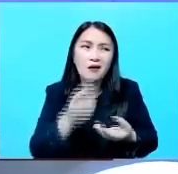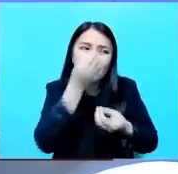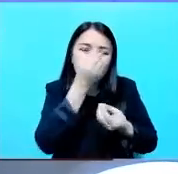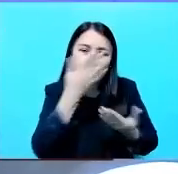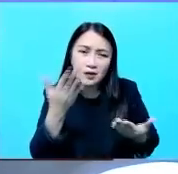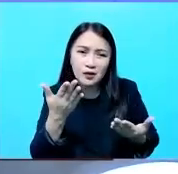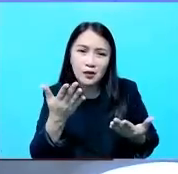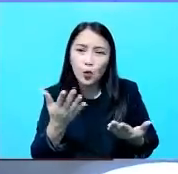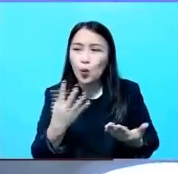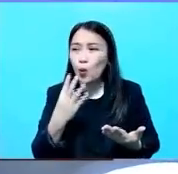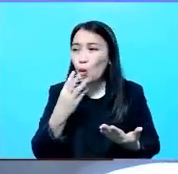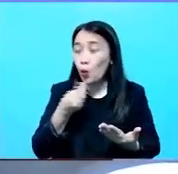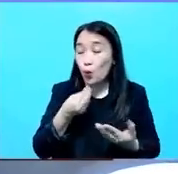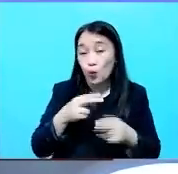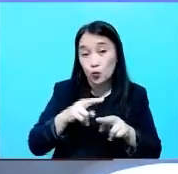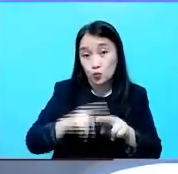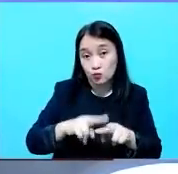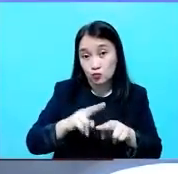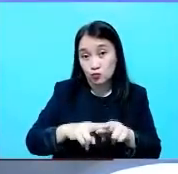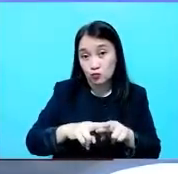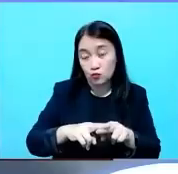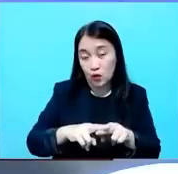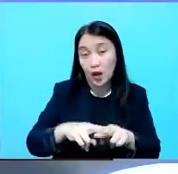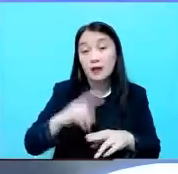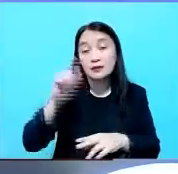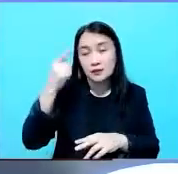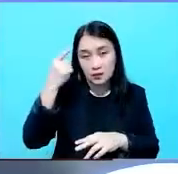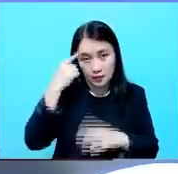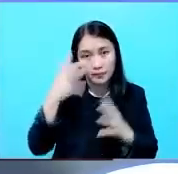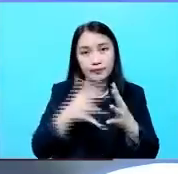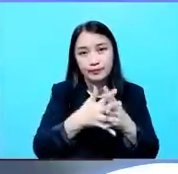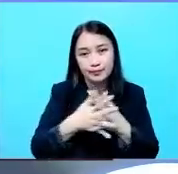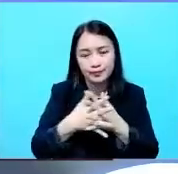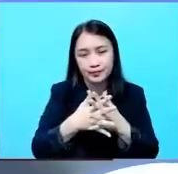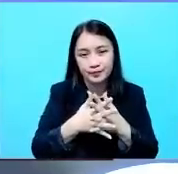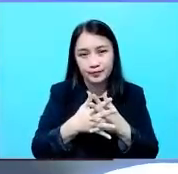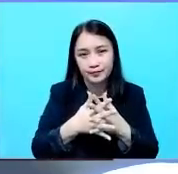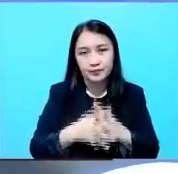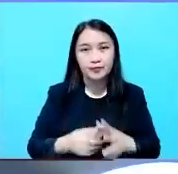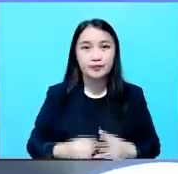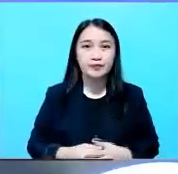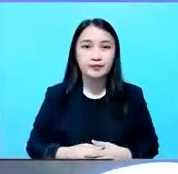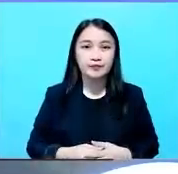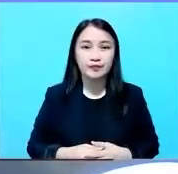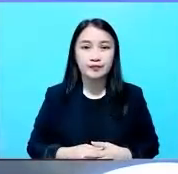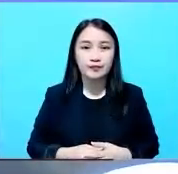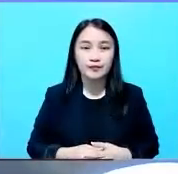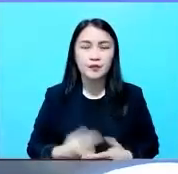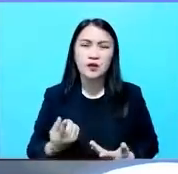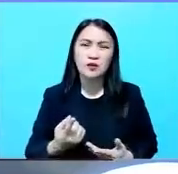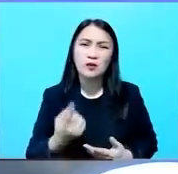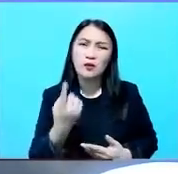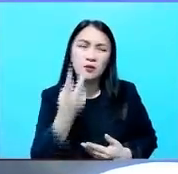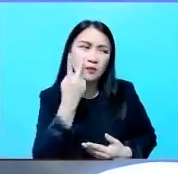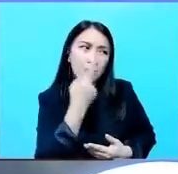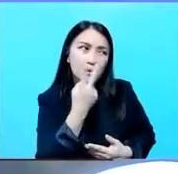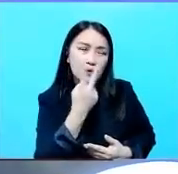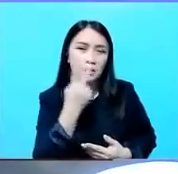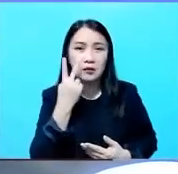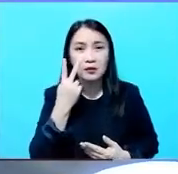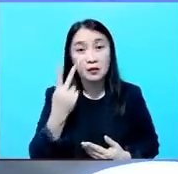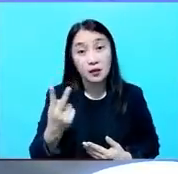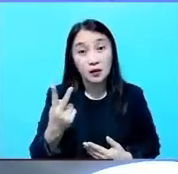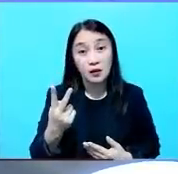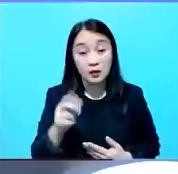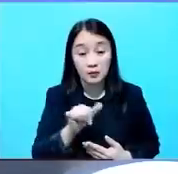ang nakaupo ngayon sa White House? Pero hindi lamang po isang elemento ang kailangang tignan sa MDT. Kailangan pag-aralan